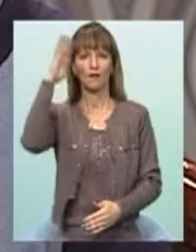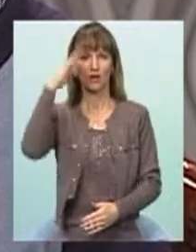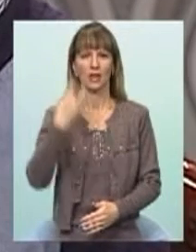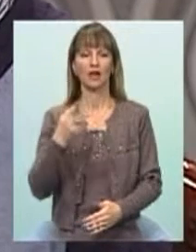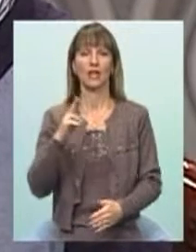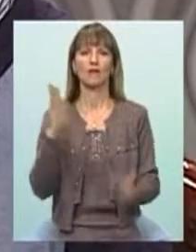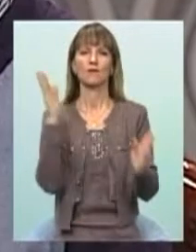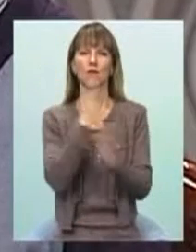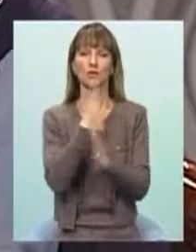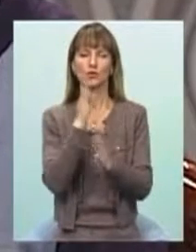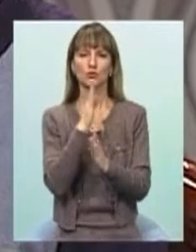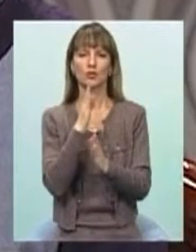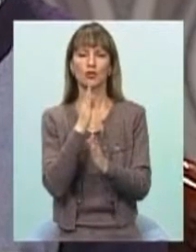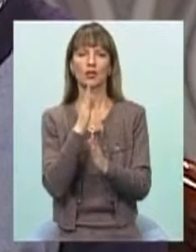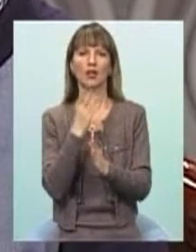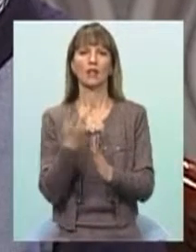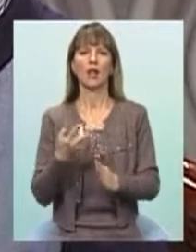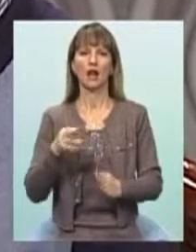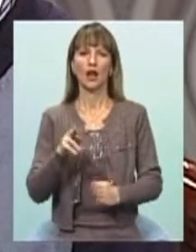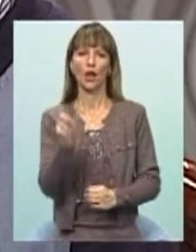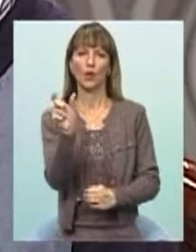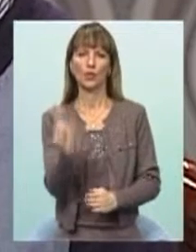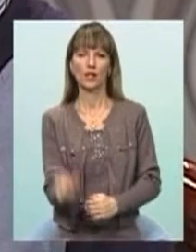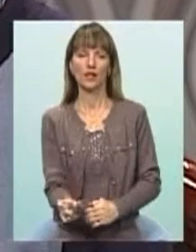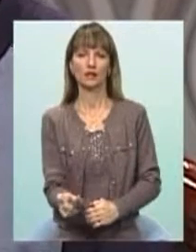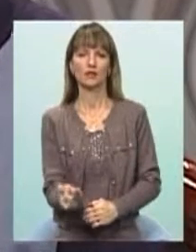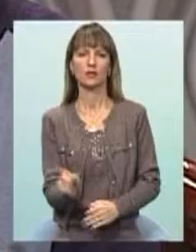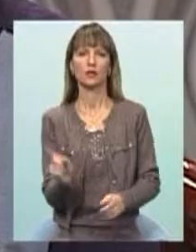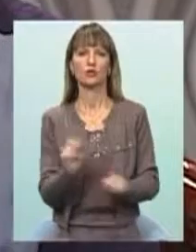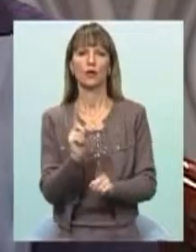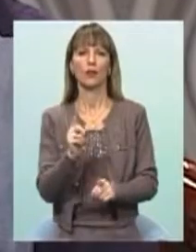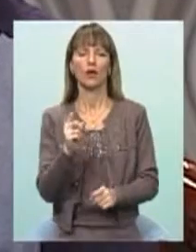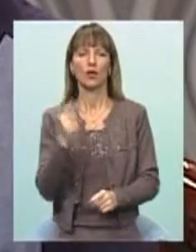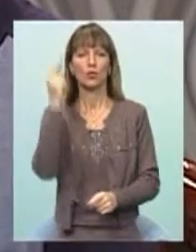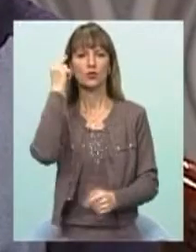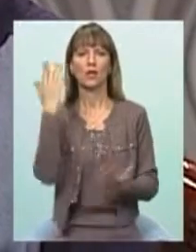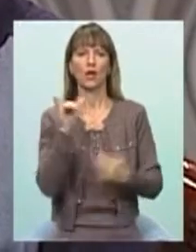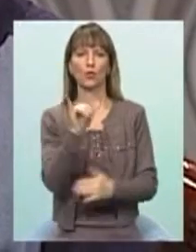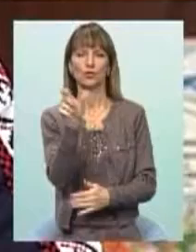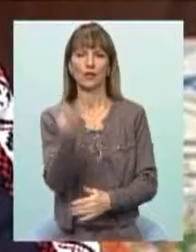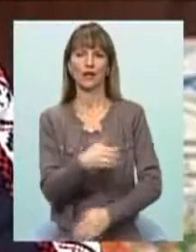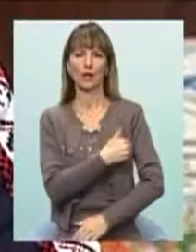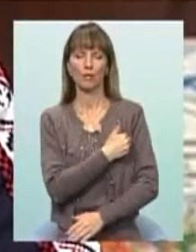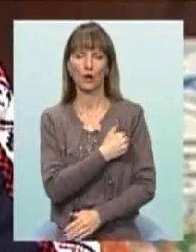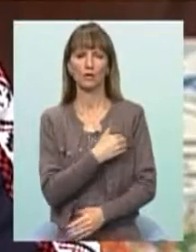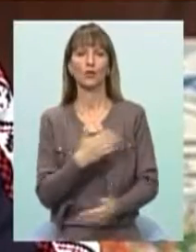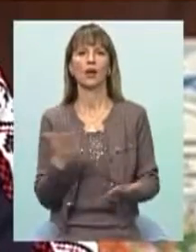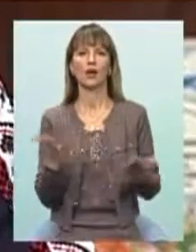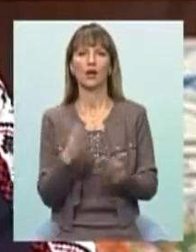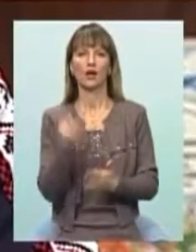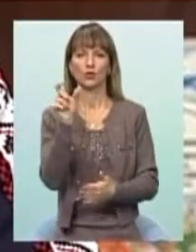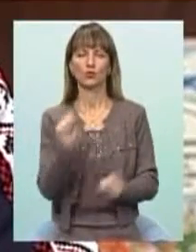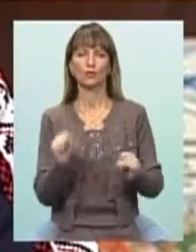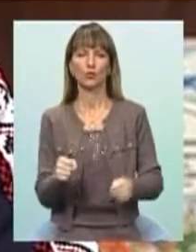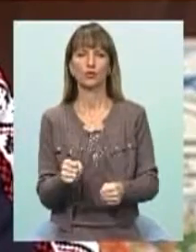для воздуху. Для людини, щоб виміряти температуру. Як, до речі, людина